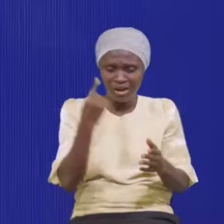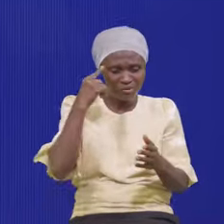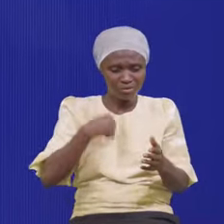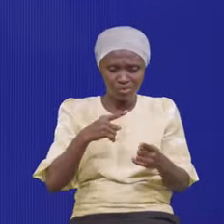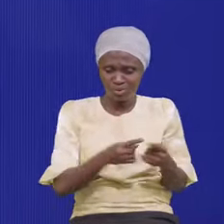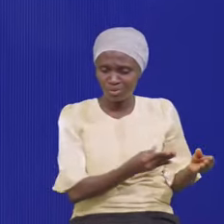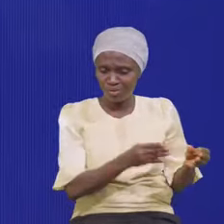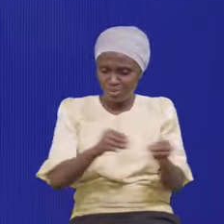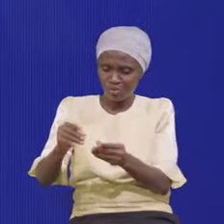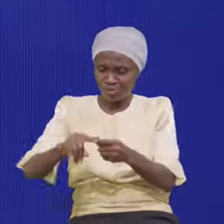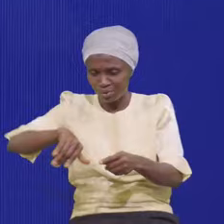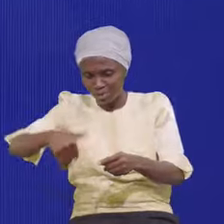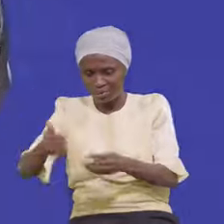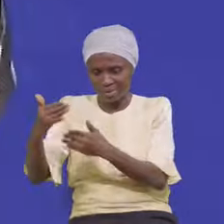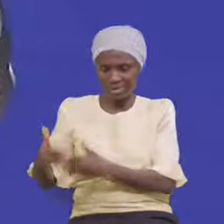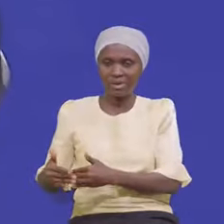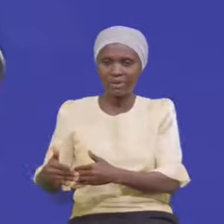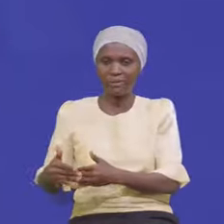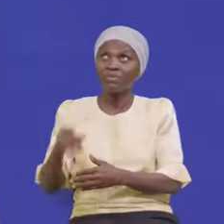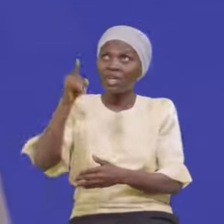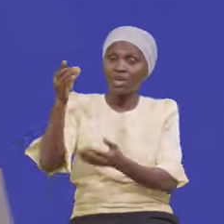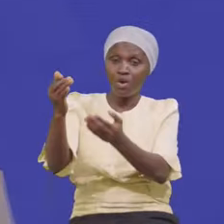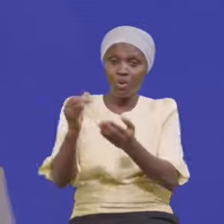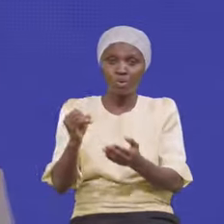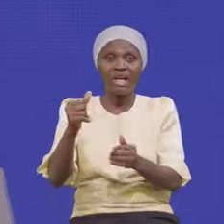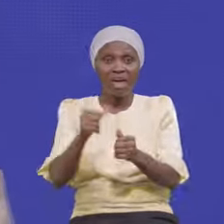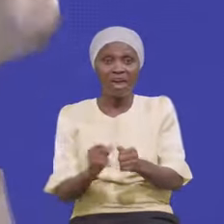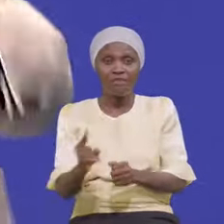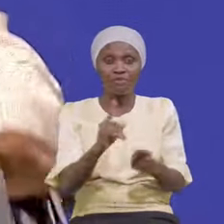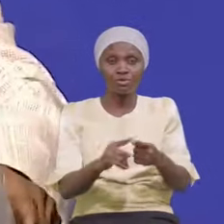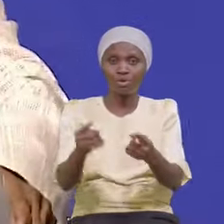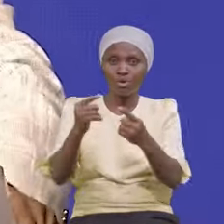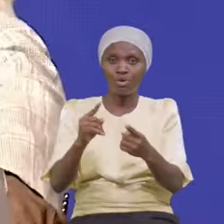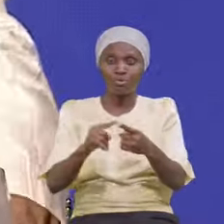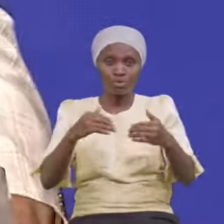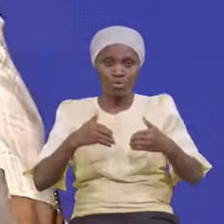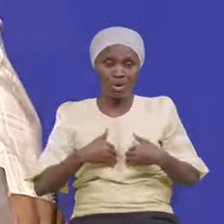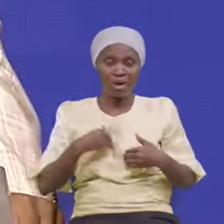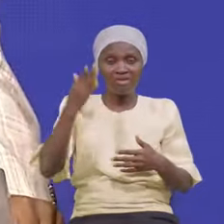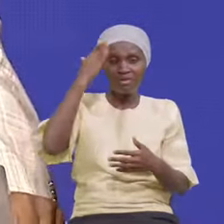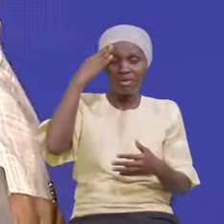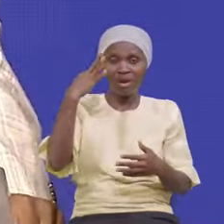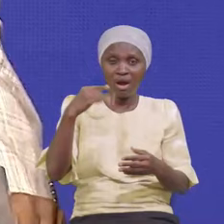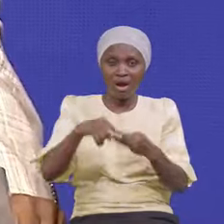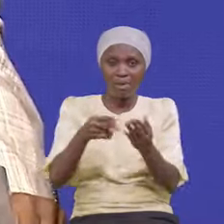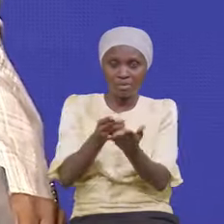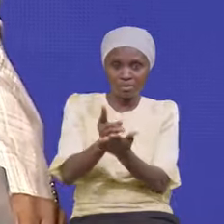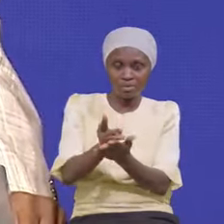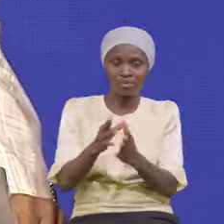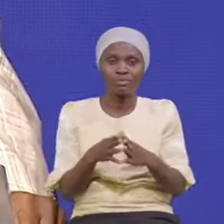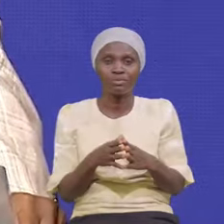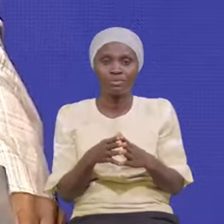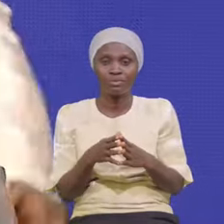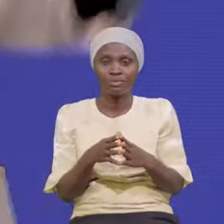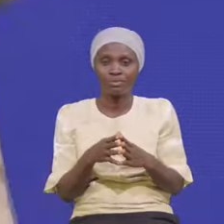బాగుండు కదా అనుకుంటూనే ఉంటారు. He wants everyone to come to the knowledge of the truth. ఆయన ప్రతి వారు సత్యమును గురించిన